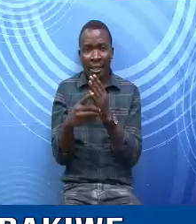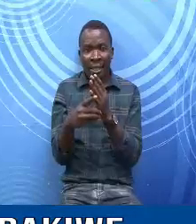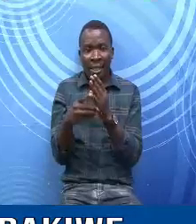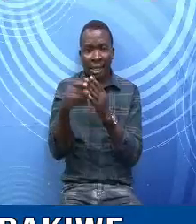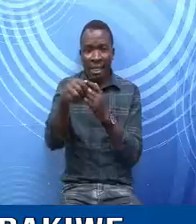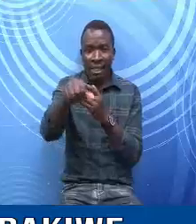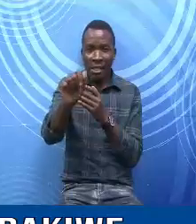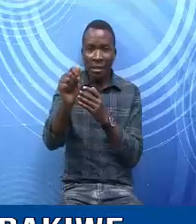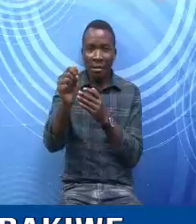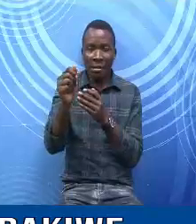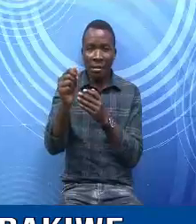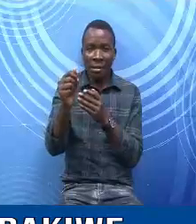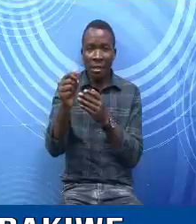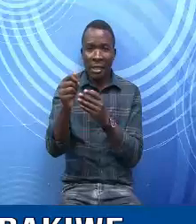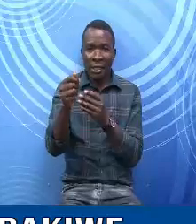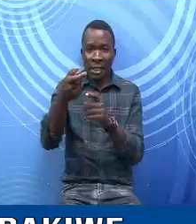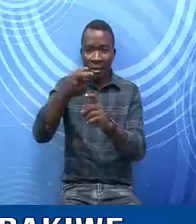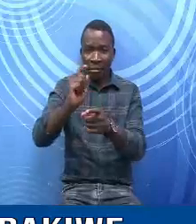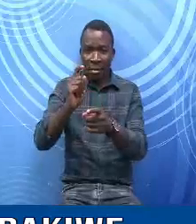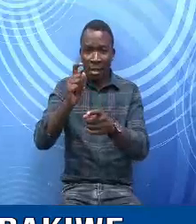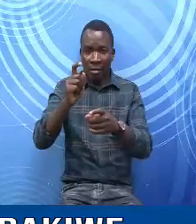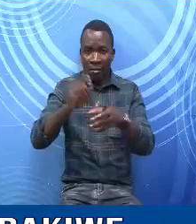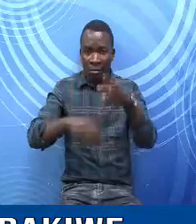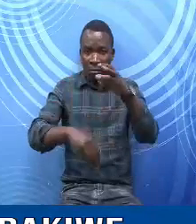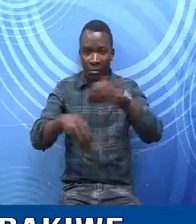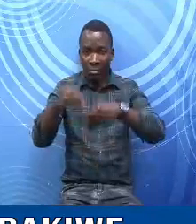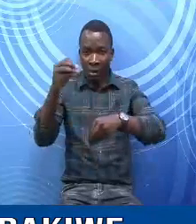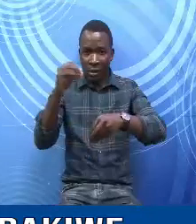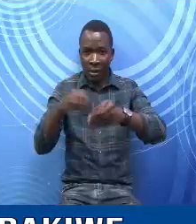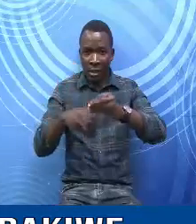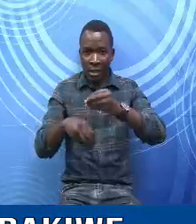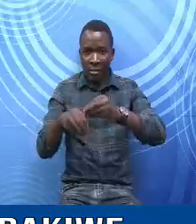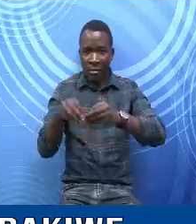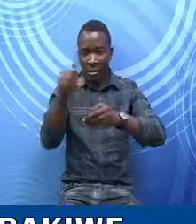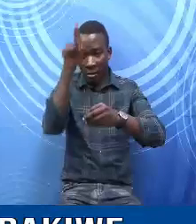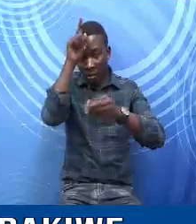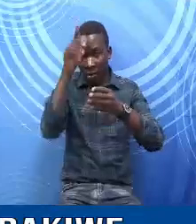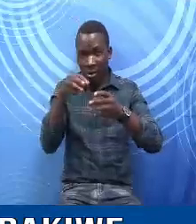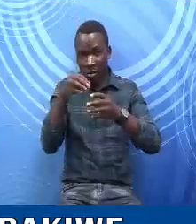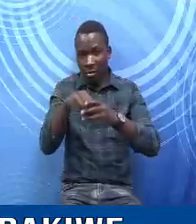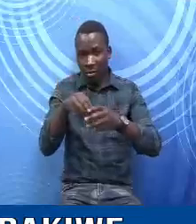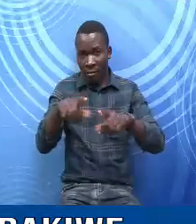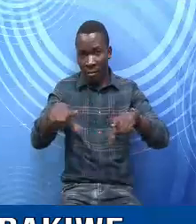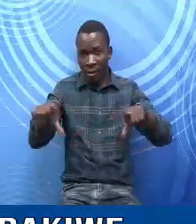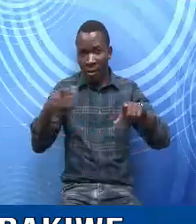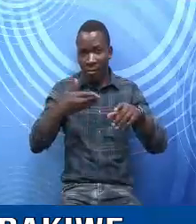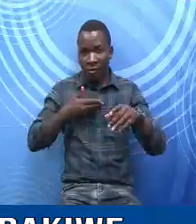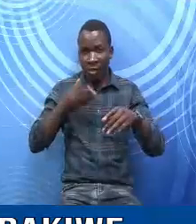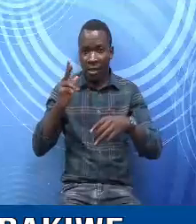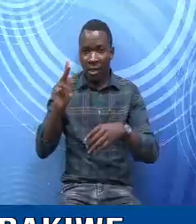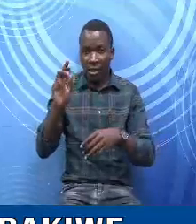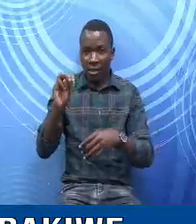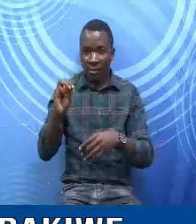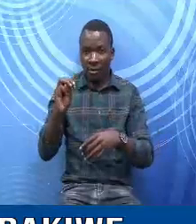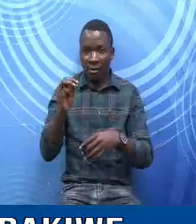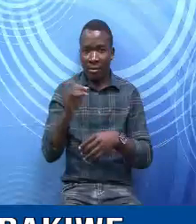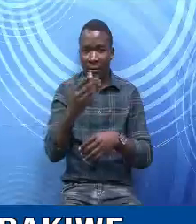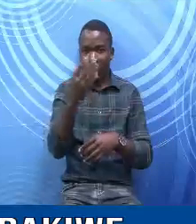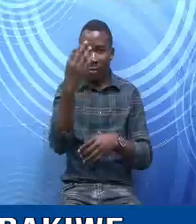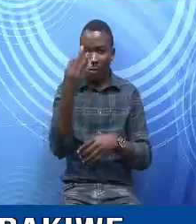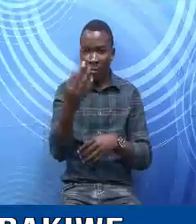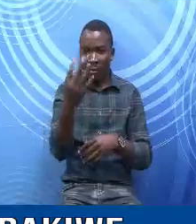nayo ikura umusaruro w'abaturage mu murima dufite ibirometero bigera muri 34 by'indi mihanda ya kaburimbo